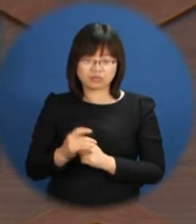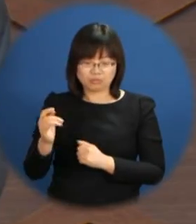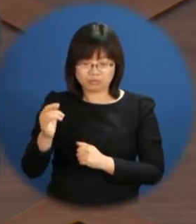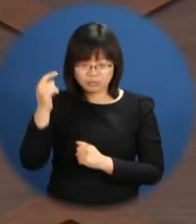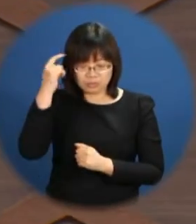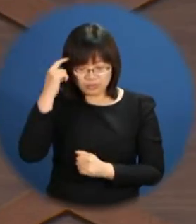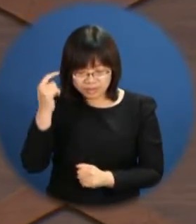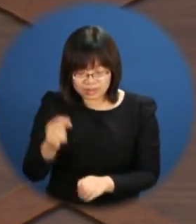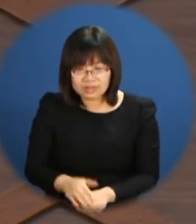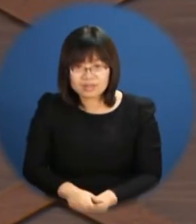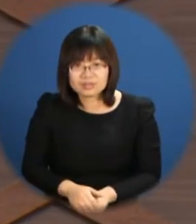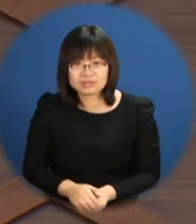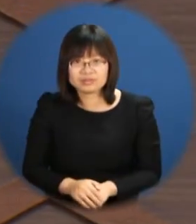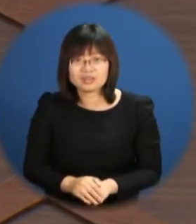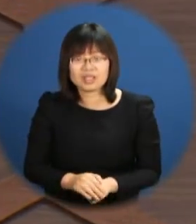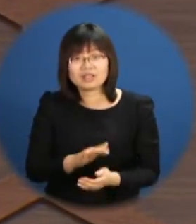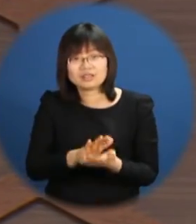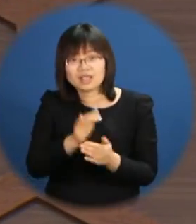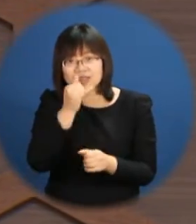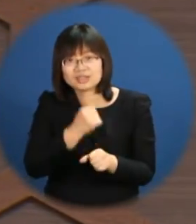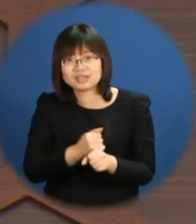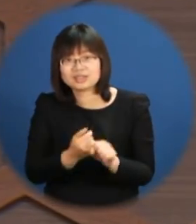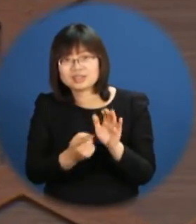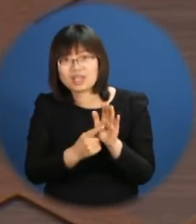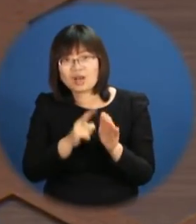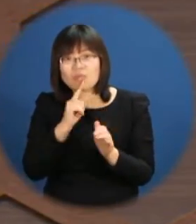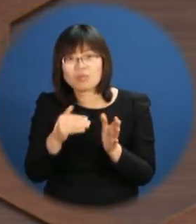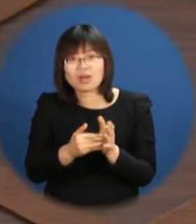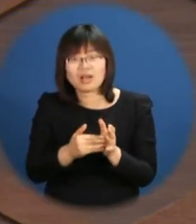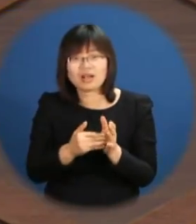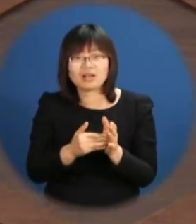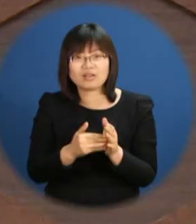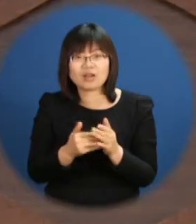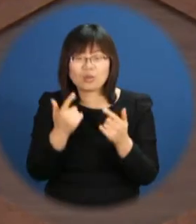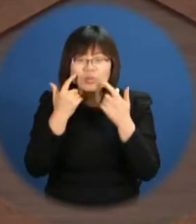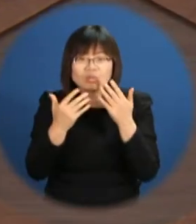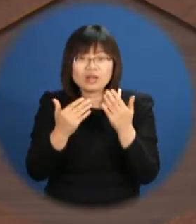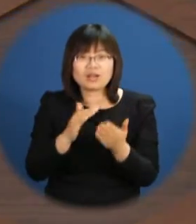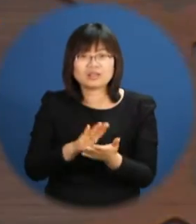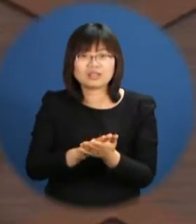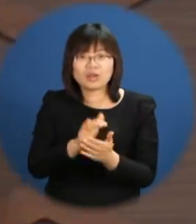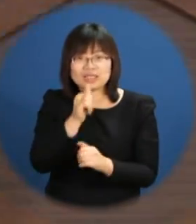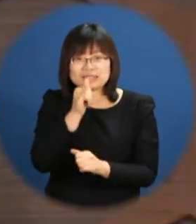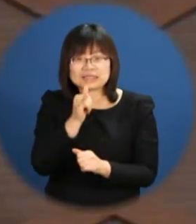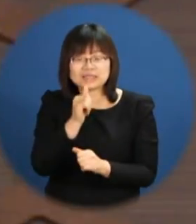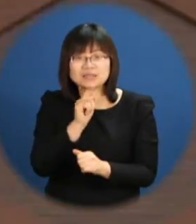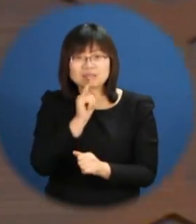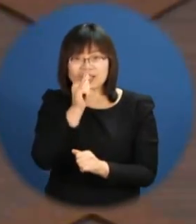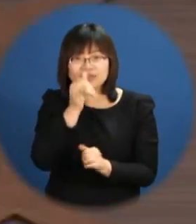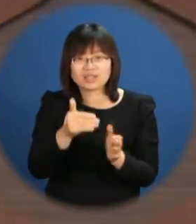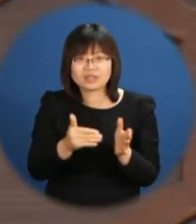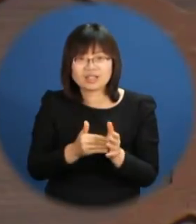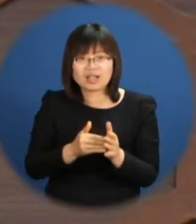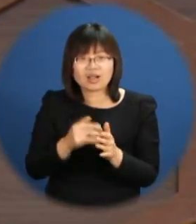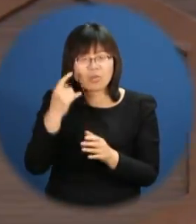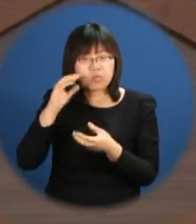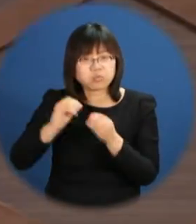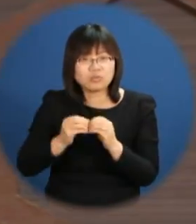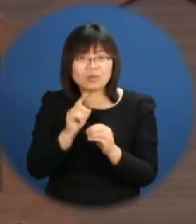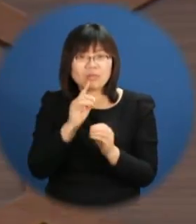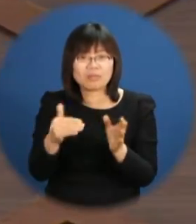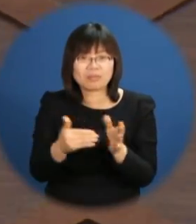나온 인지 얘기를 안 해줬다는 말이에요 안 해준 게 아니야 분명히 왜 열이 나온지 얘기를 했는데 엉뚱한 얘기를